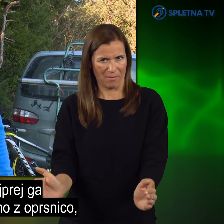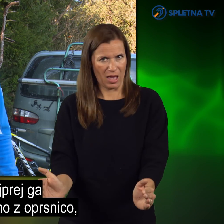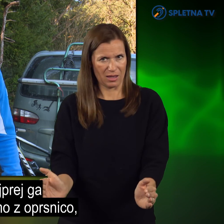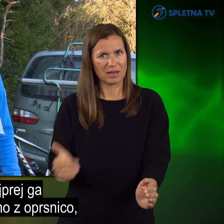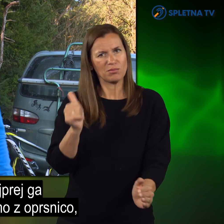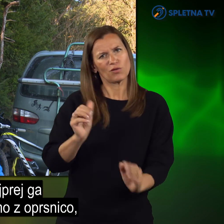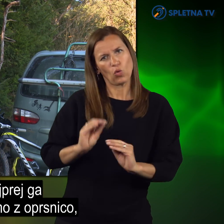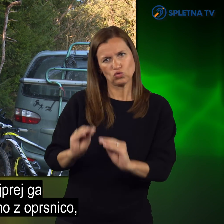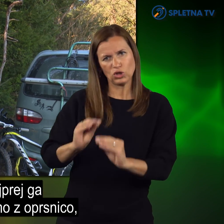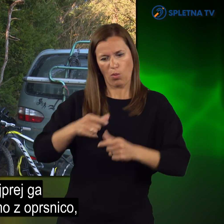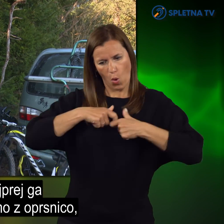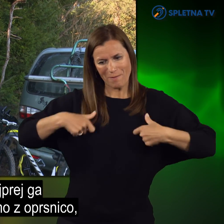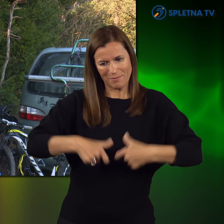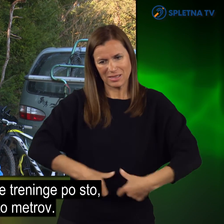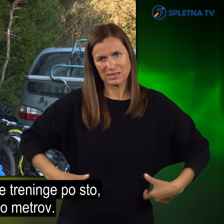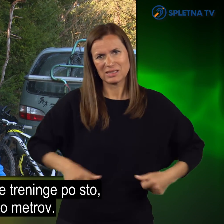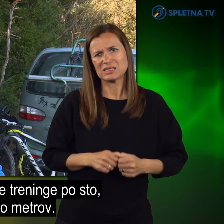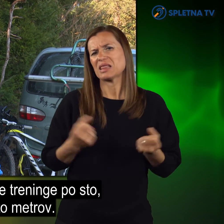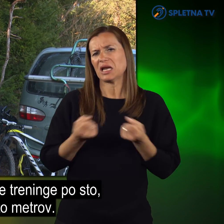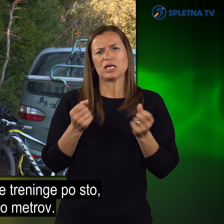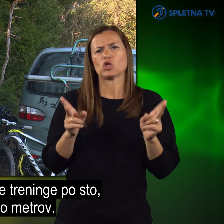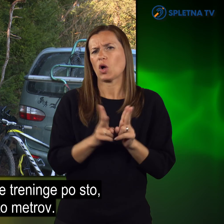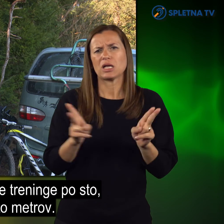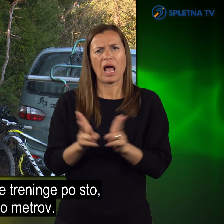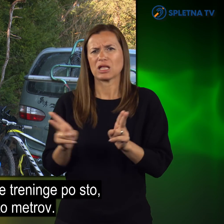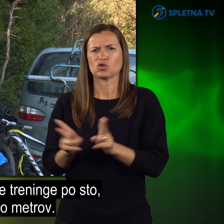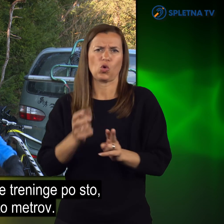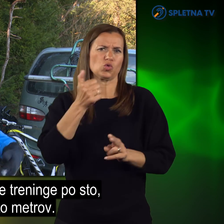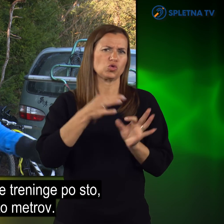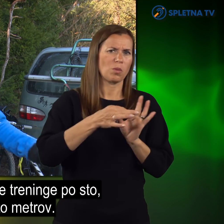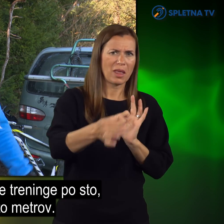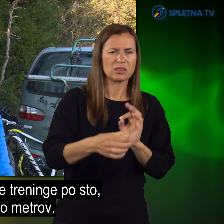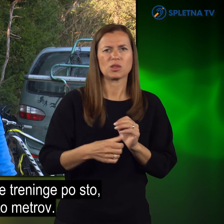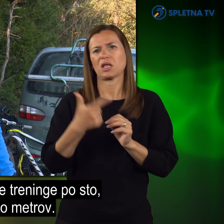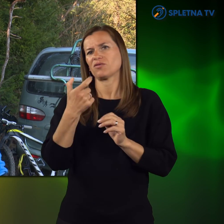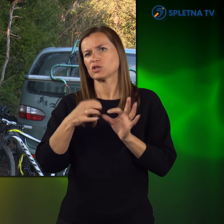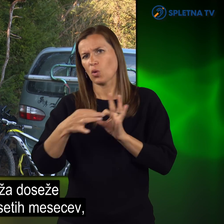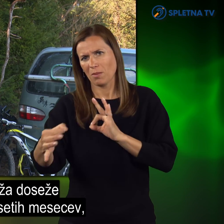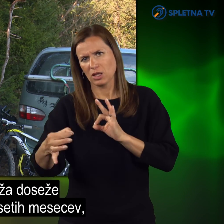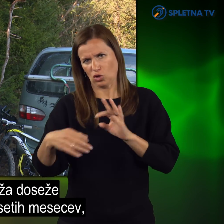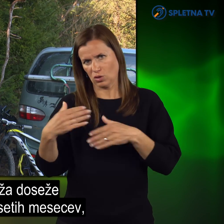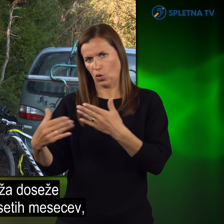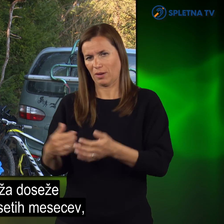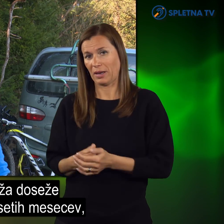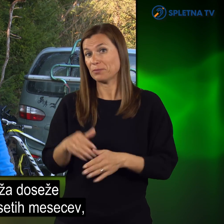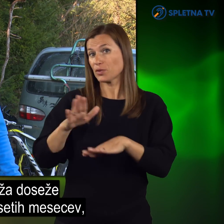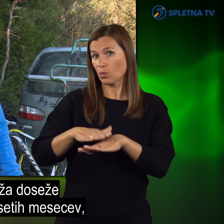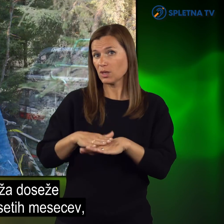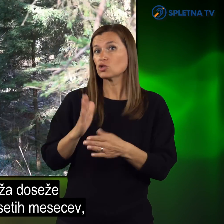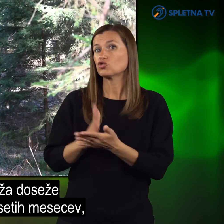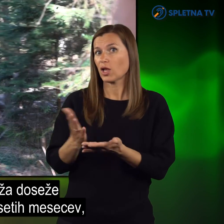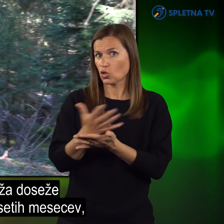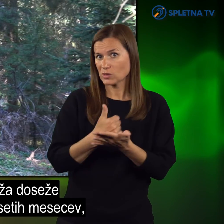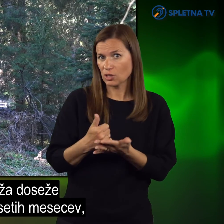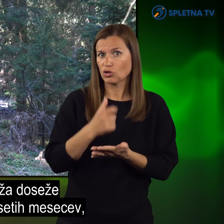ga navajamo na samo prsnico, treninge delamo zelo kratke, po 100 metrov, 200 metrov in tako naprej. In ko